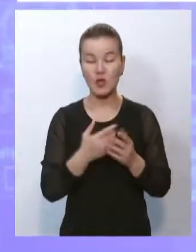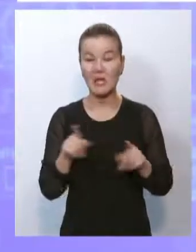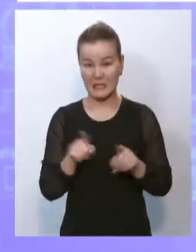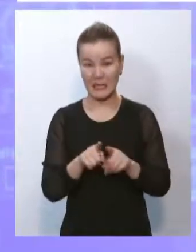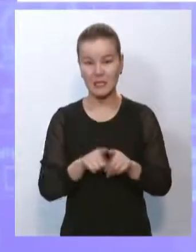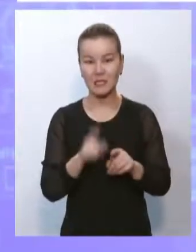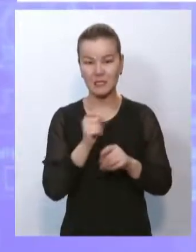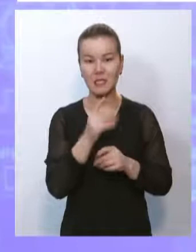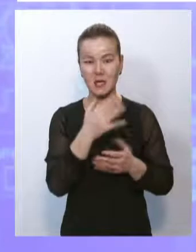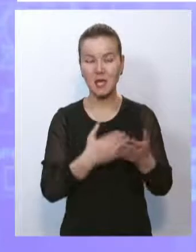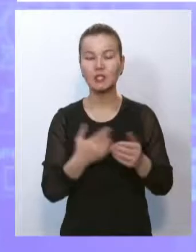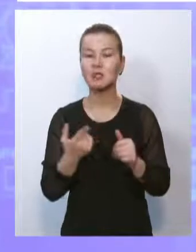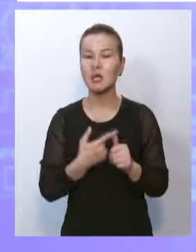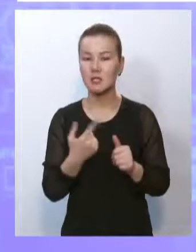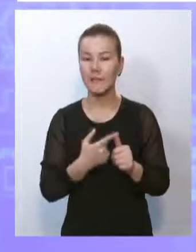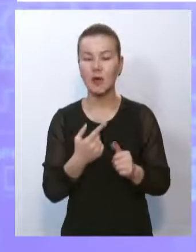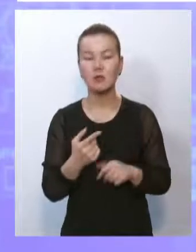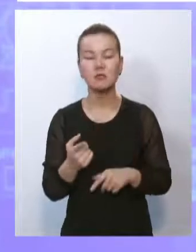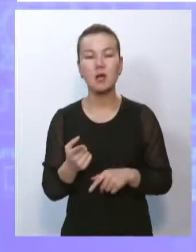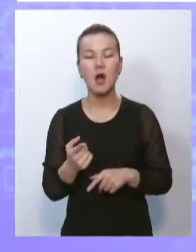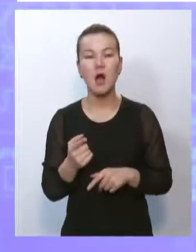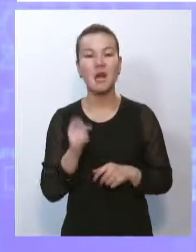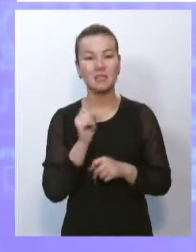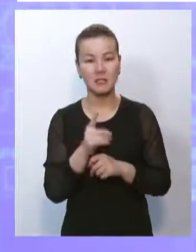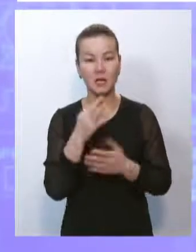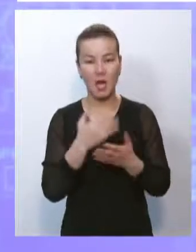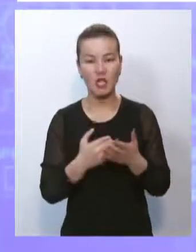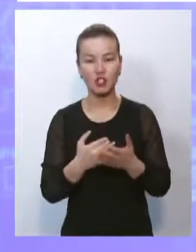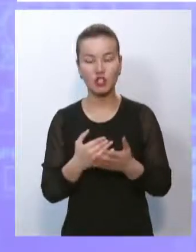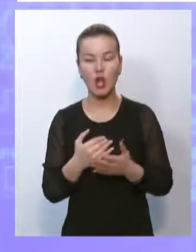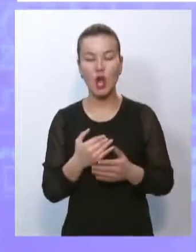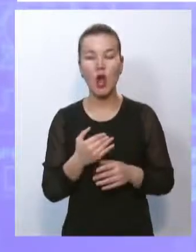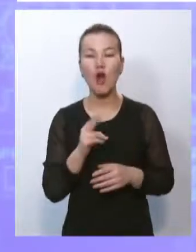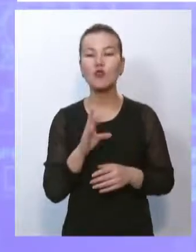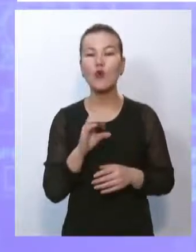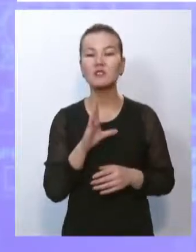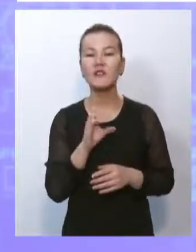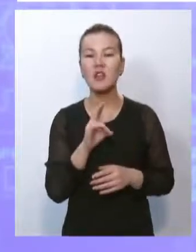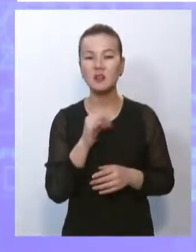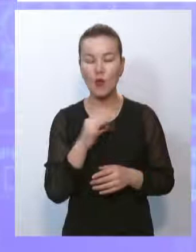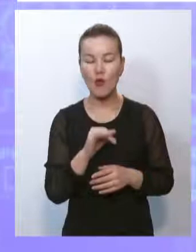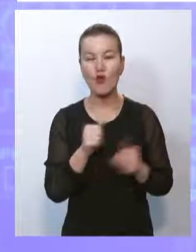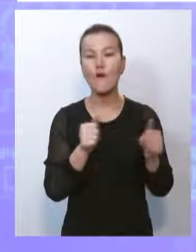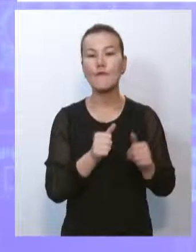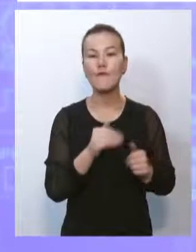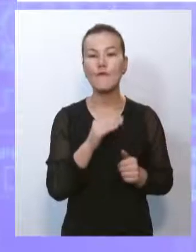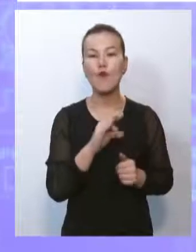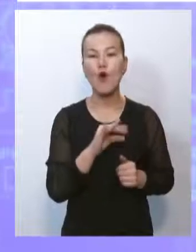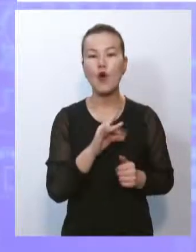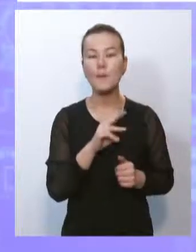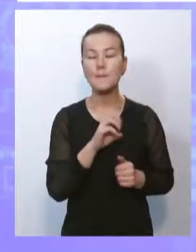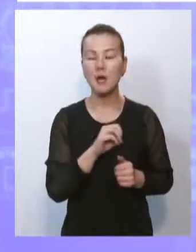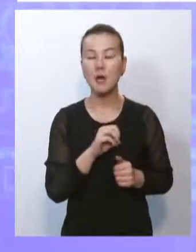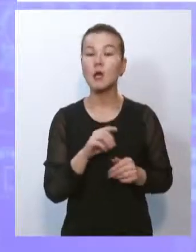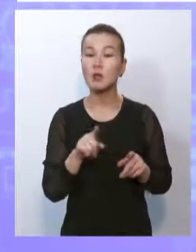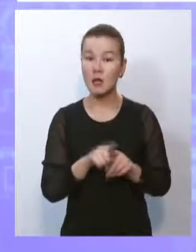задачи называются задачи в косвенной форме так